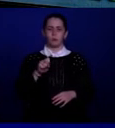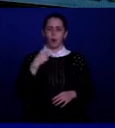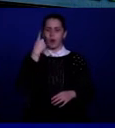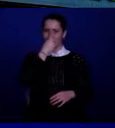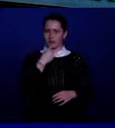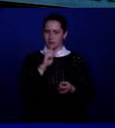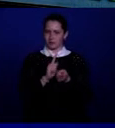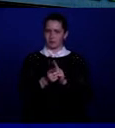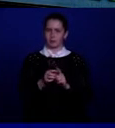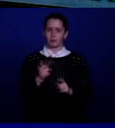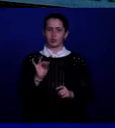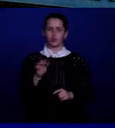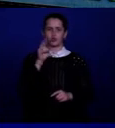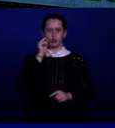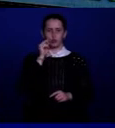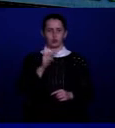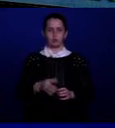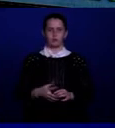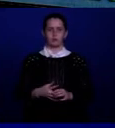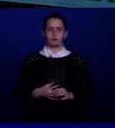лицам и числам.